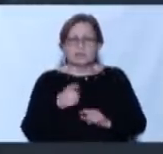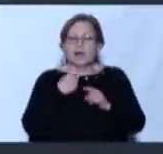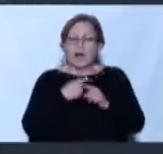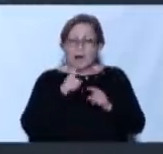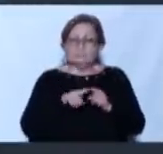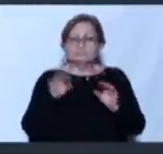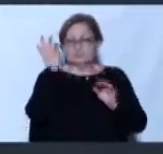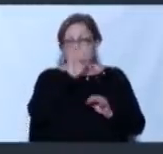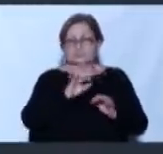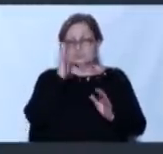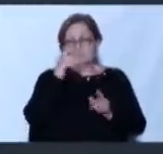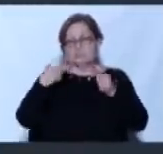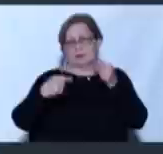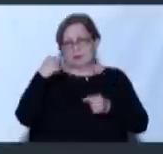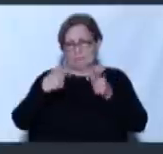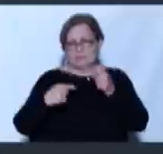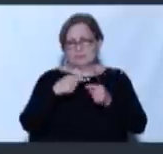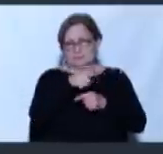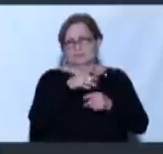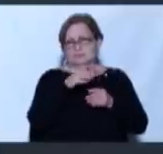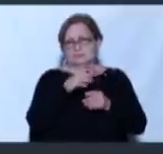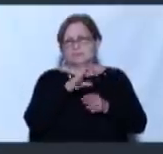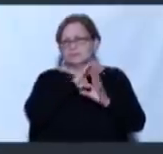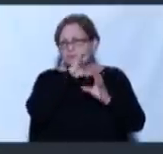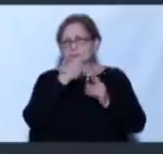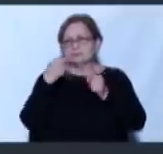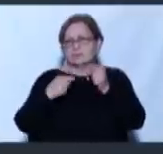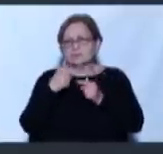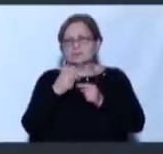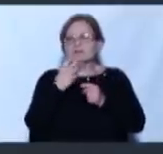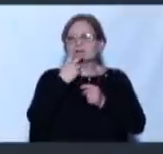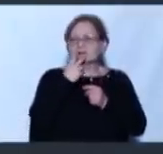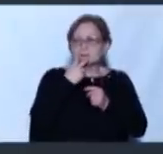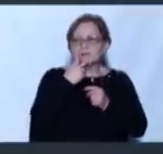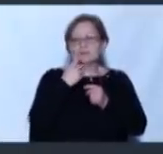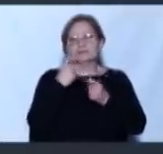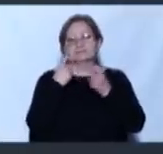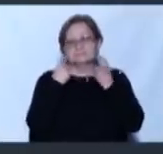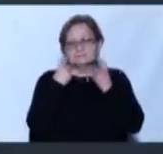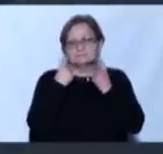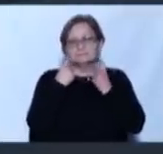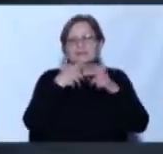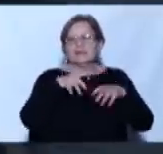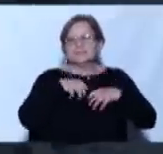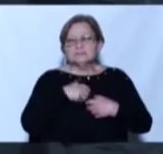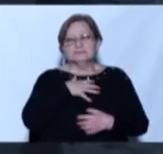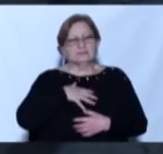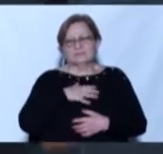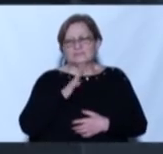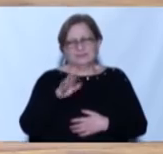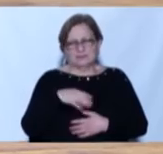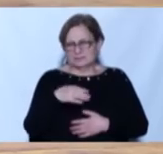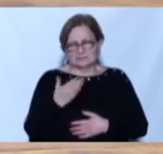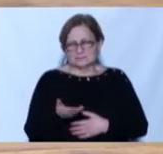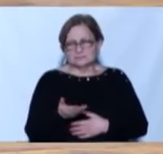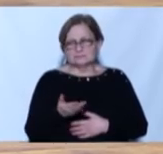მიდის მთელი კამათი და წინასწარმე უნდა გითხრათ, რომ მთელი კამათი მიდის ღიმილიანი ზოგჯერ დიდი სევდა არ არის, მაგრამ ესე